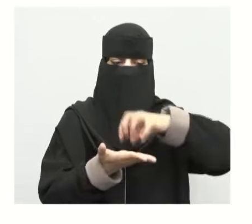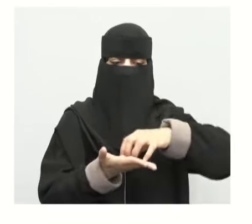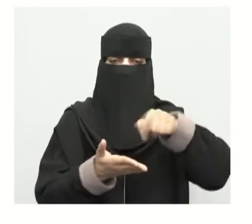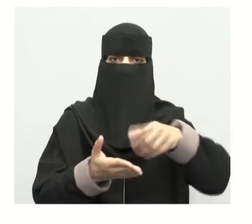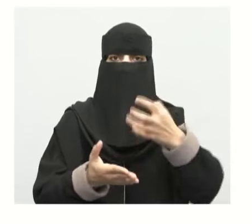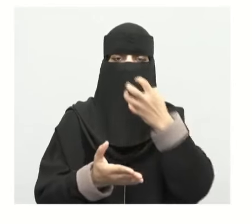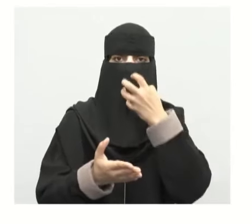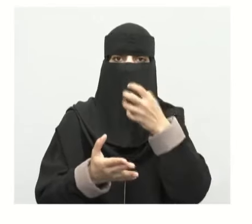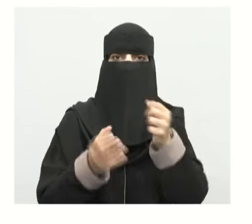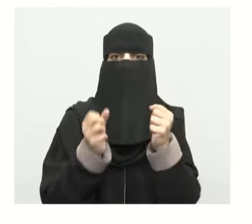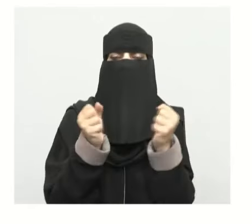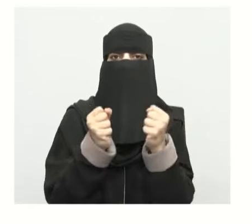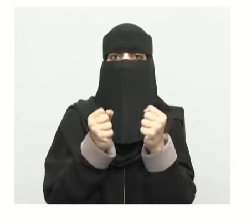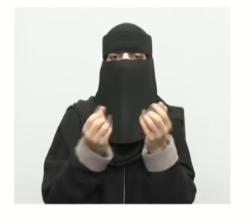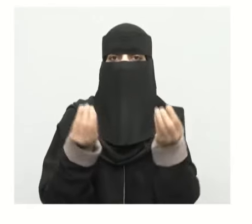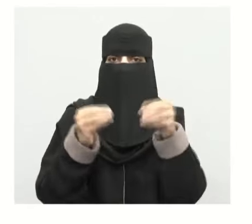ذات المناخ